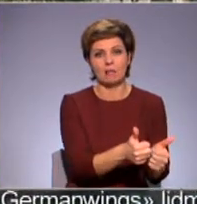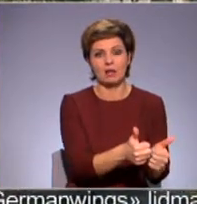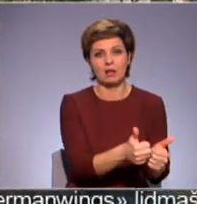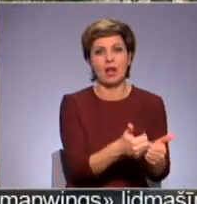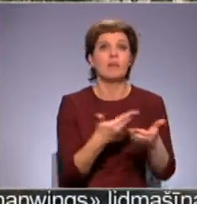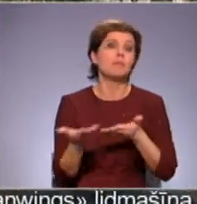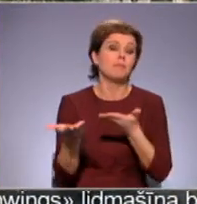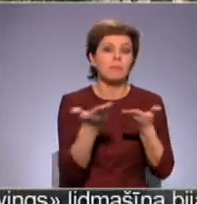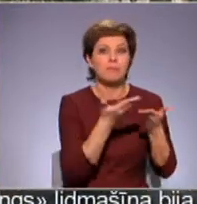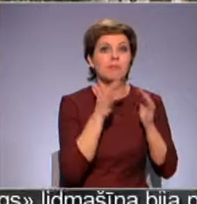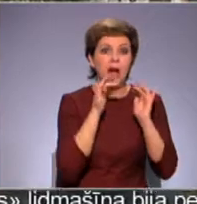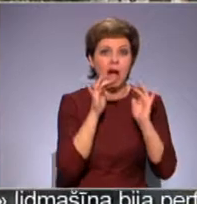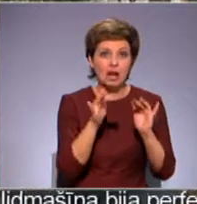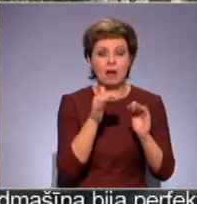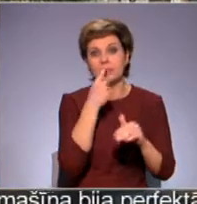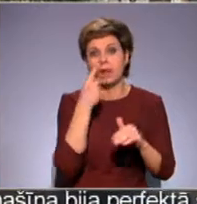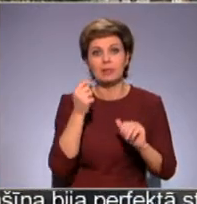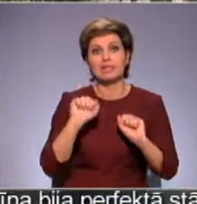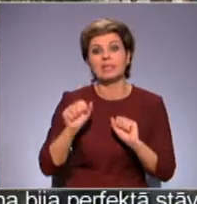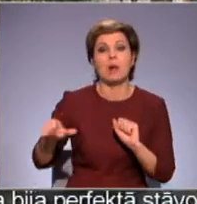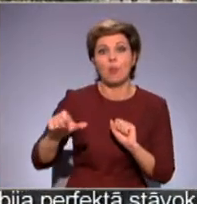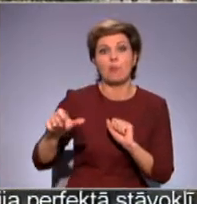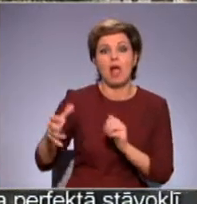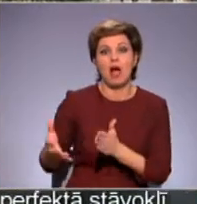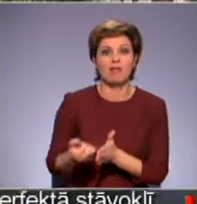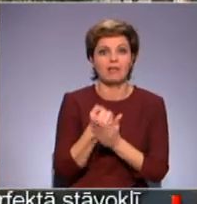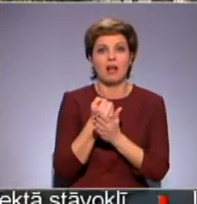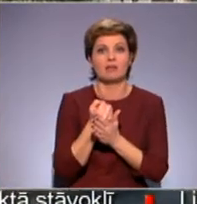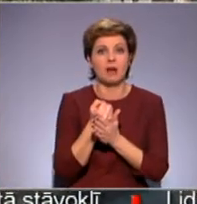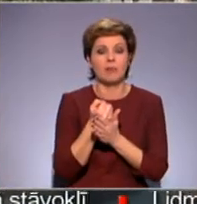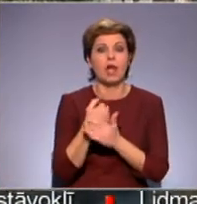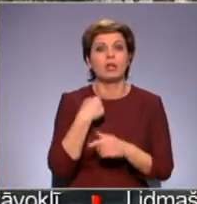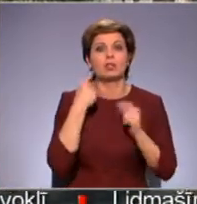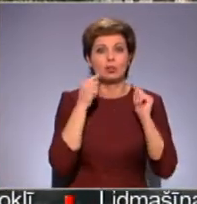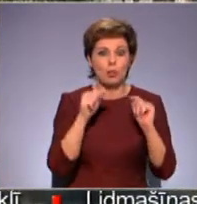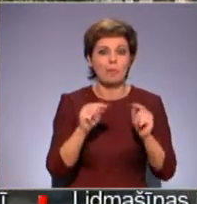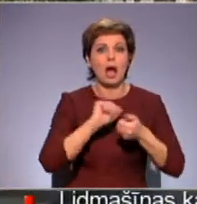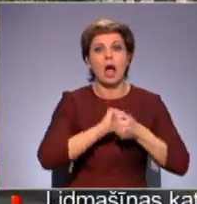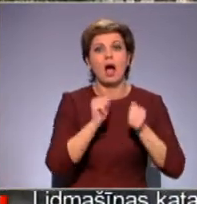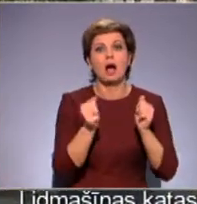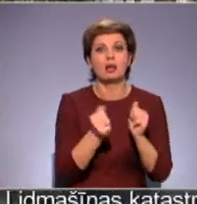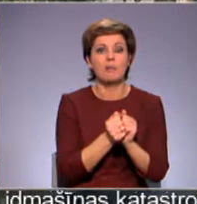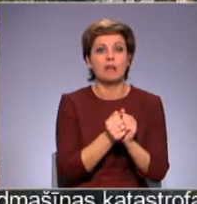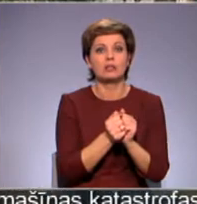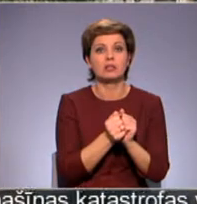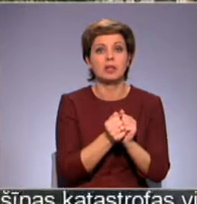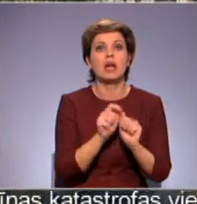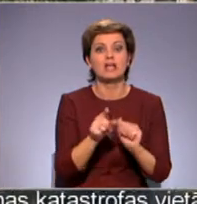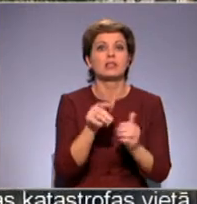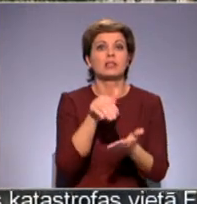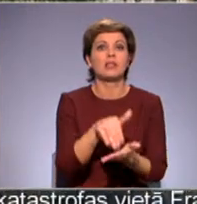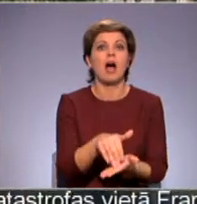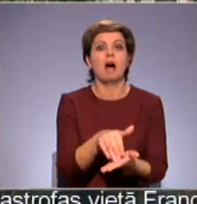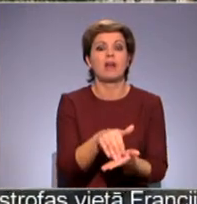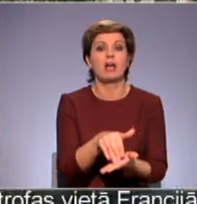Nu, tad meklējam un tepat Ziemupē arī atradām. Tā kā es domāju, ka tas akmenis ir stāvējis tur